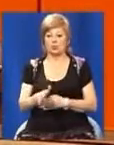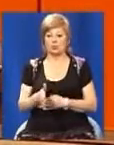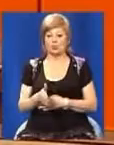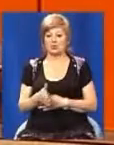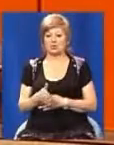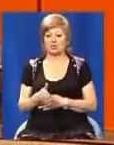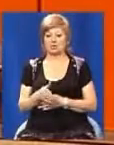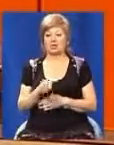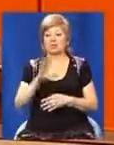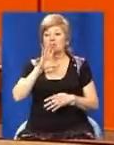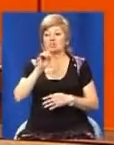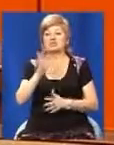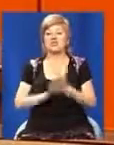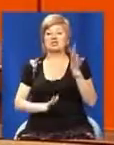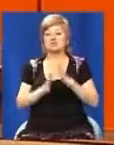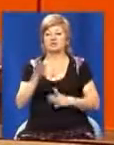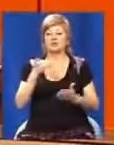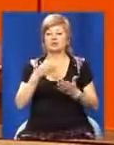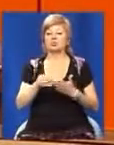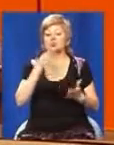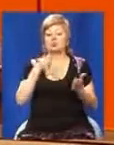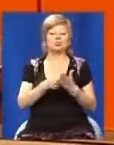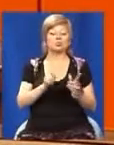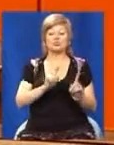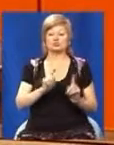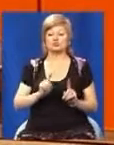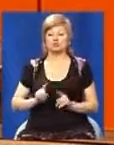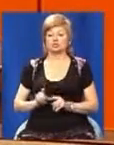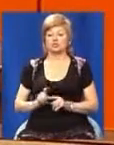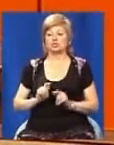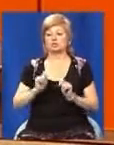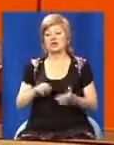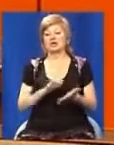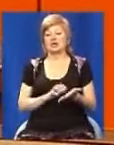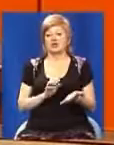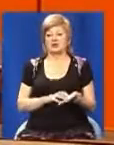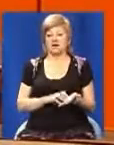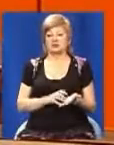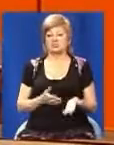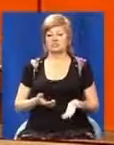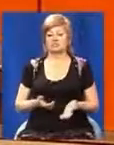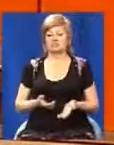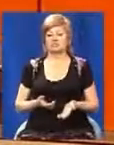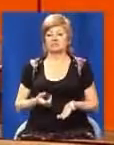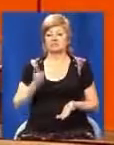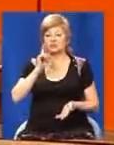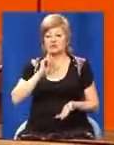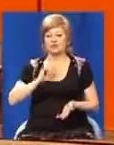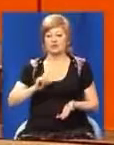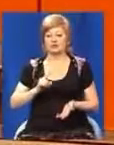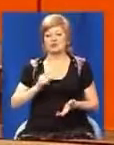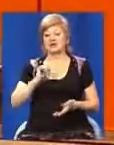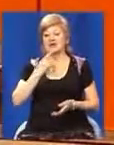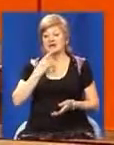не сводив його в собачий парк, або не купив йому корм, косточку, не дав йому каші, не дав йому чогось вкусненького, не дав йому